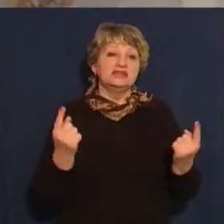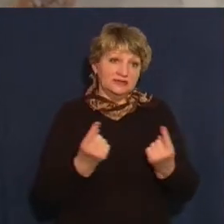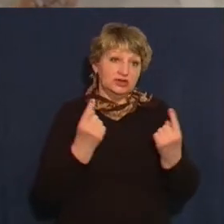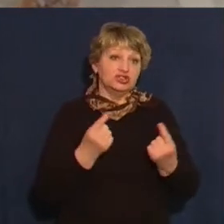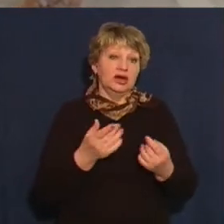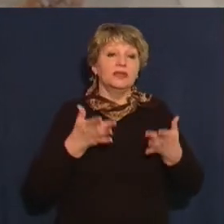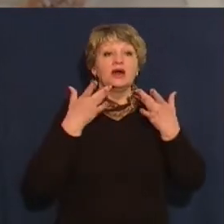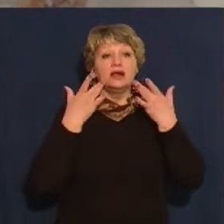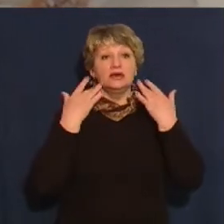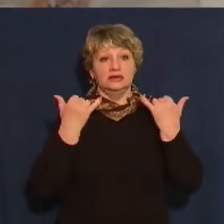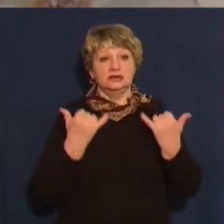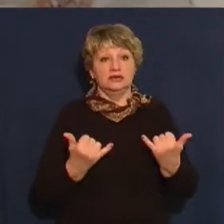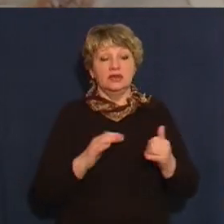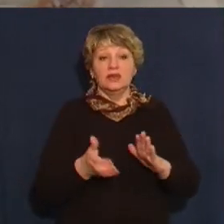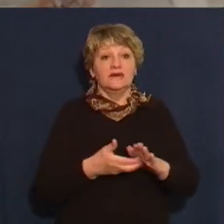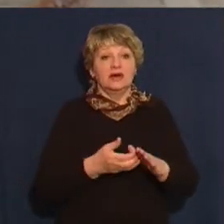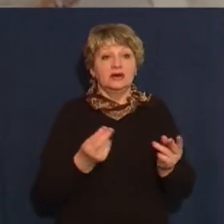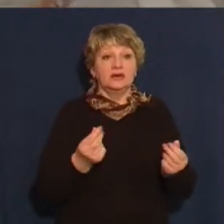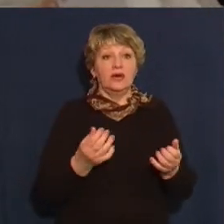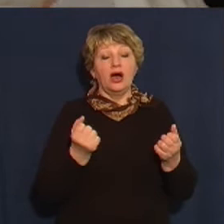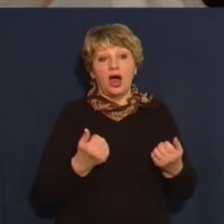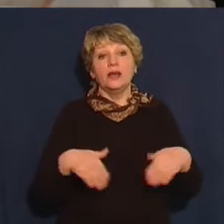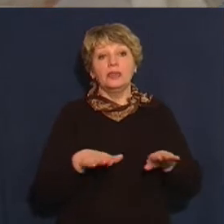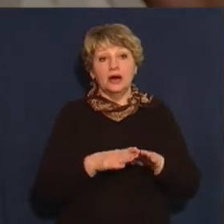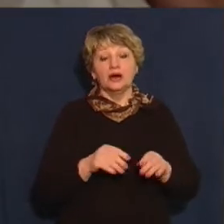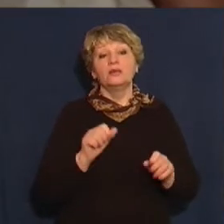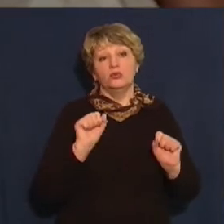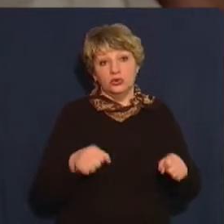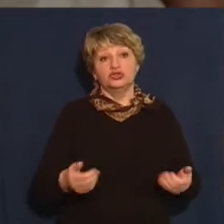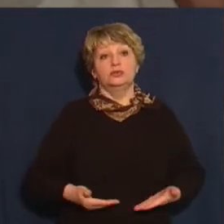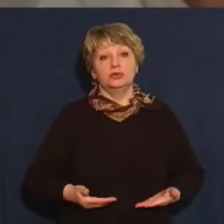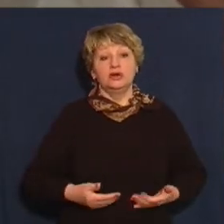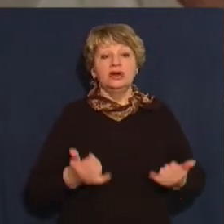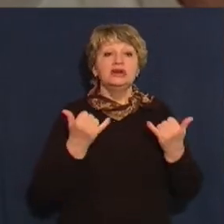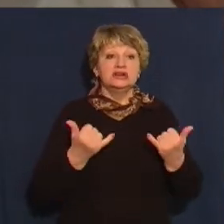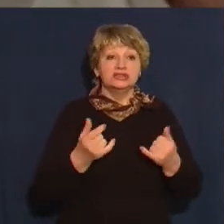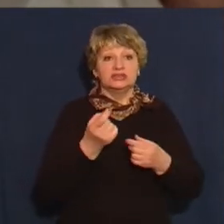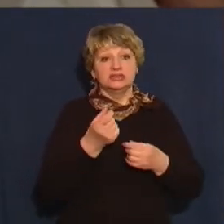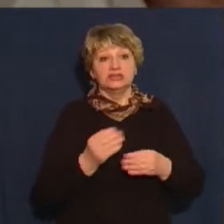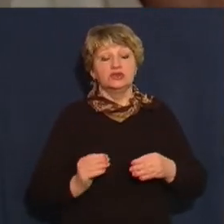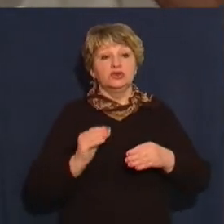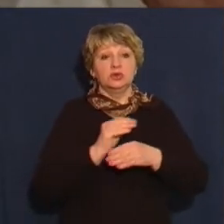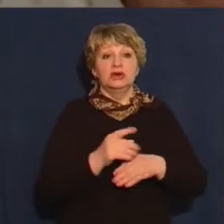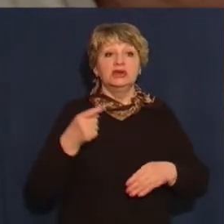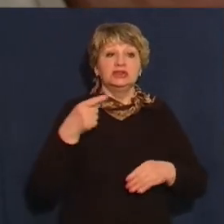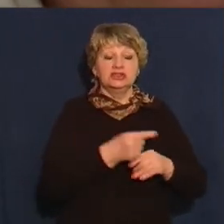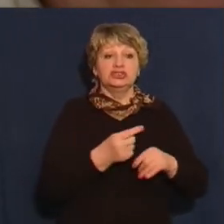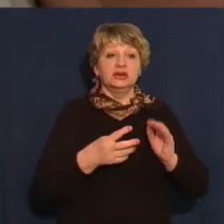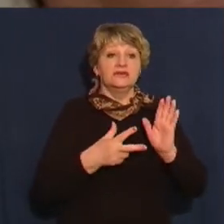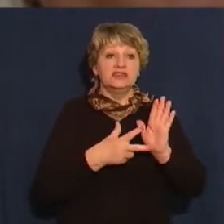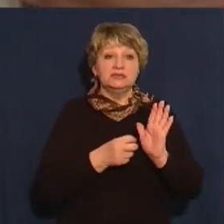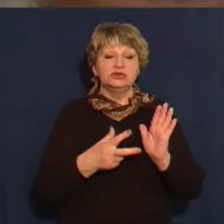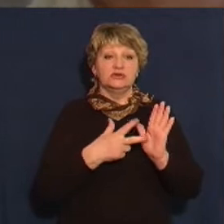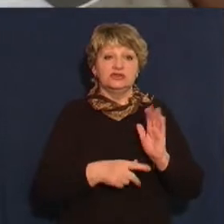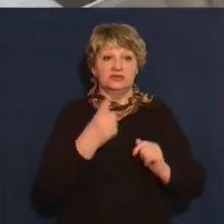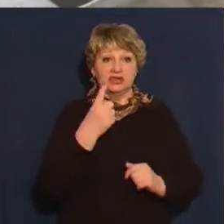легше зараз, бо не вистачало грошей. А так, слава Богу, прожити можна. Зараз щось додали, то 1881 стала пенсія,